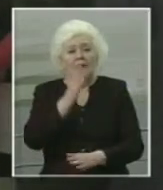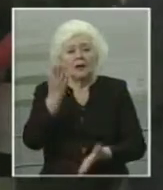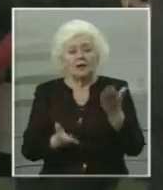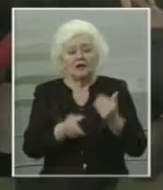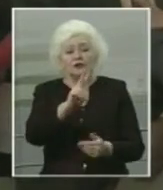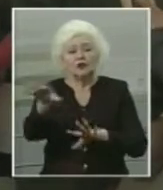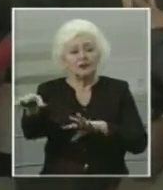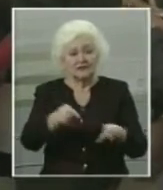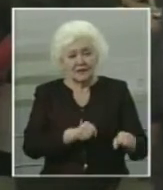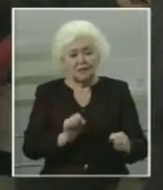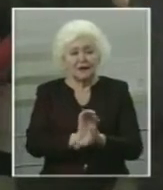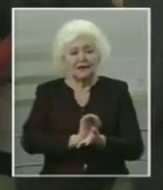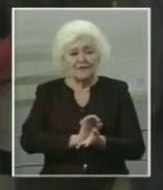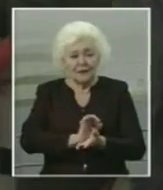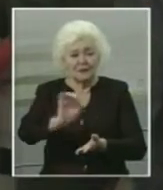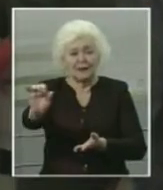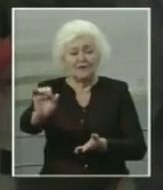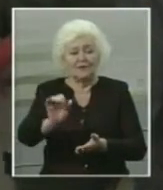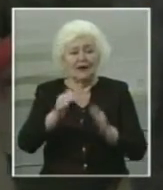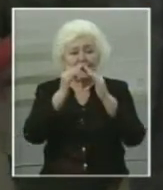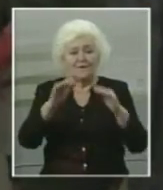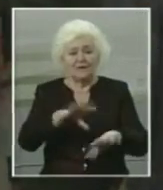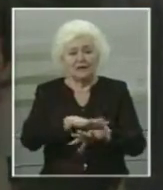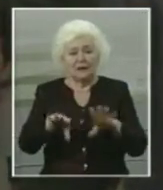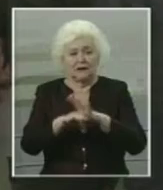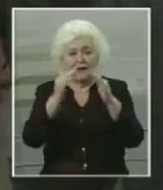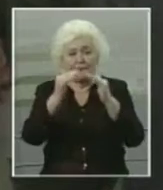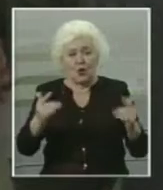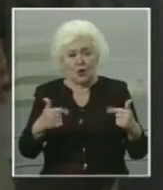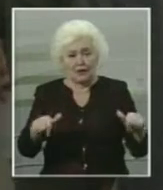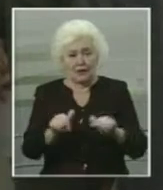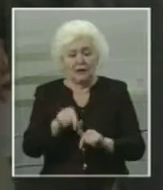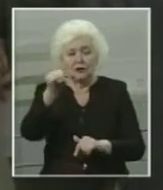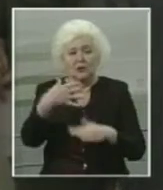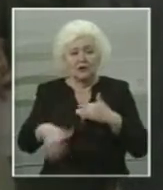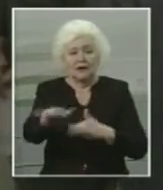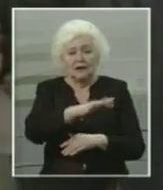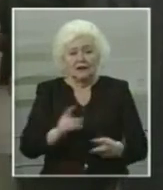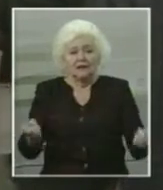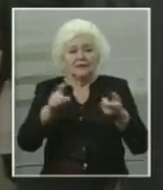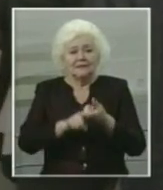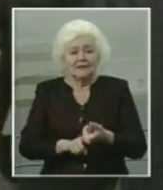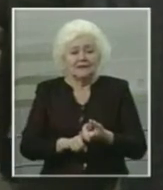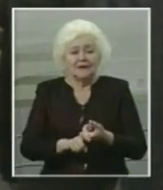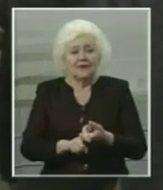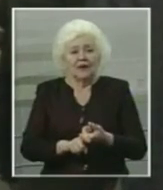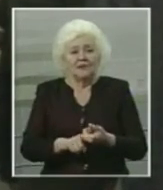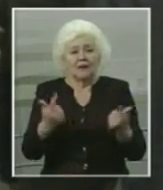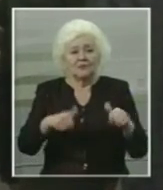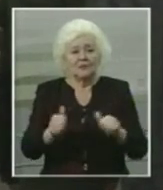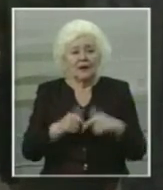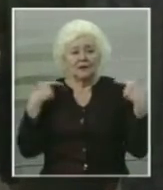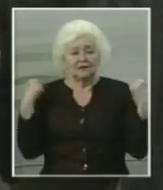їх забирали і відправляли в табори. Тут Херсонщина зв'язана з бригадним